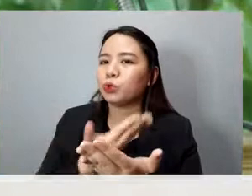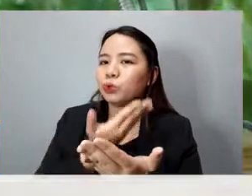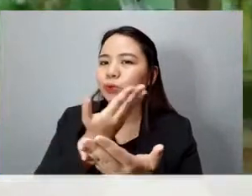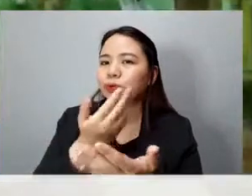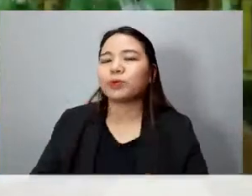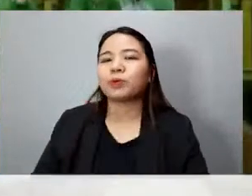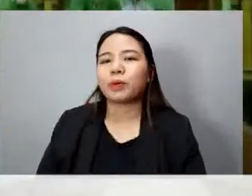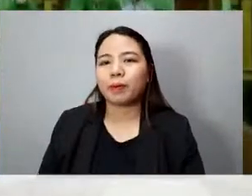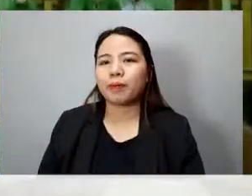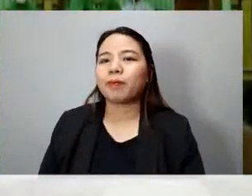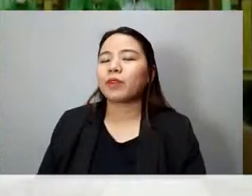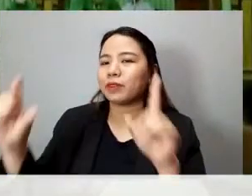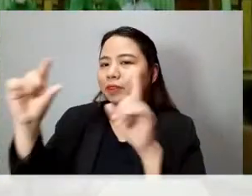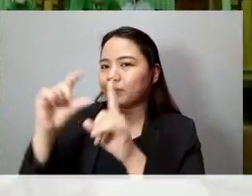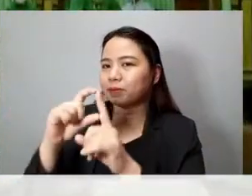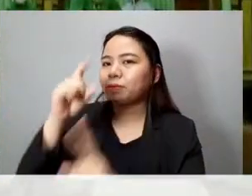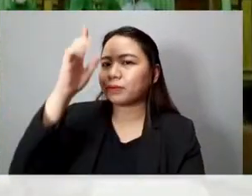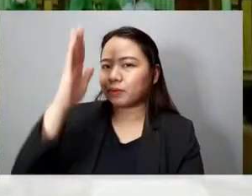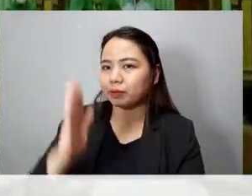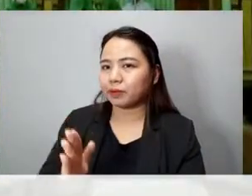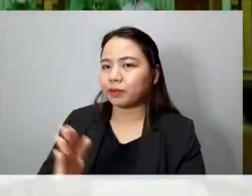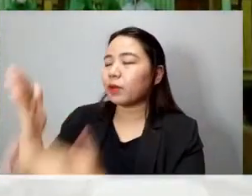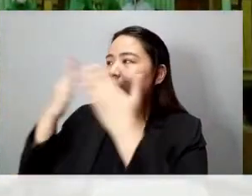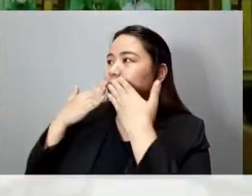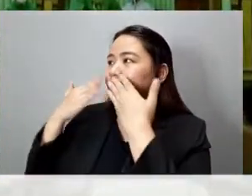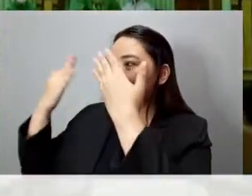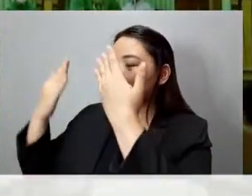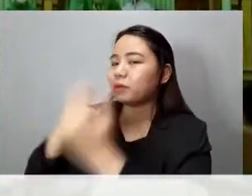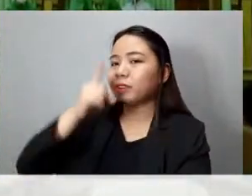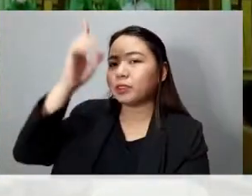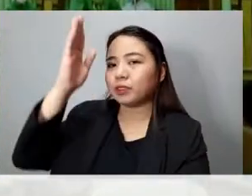Ang salita ng Diyos. Salamat sa Diyos.